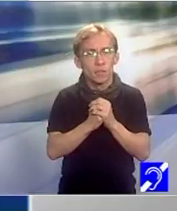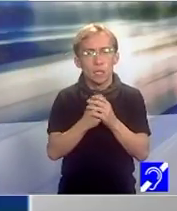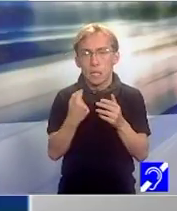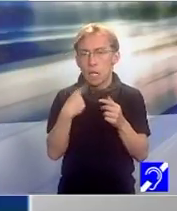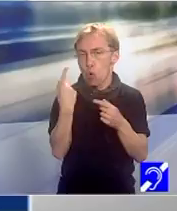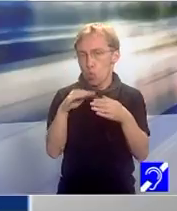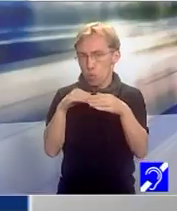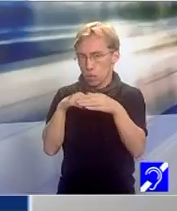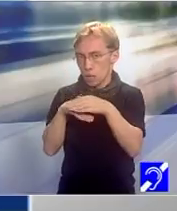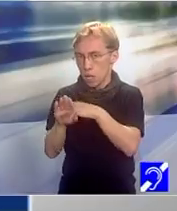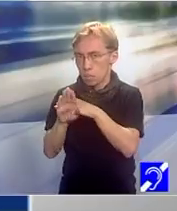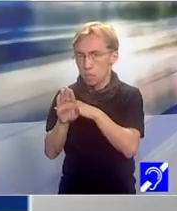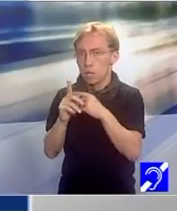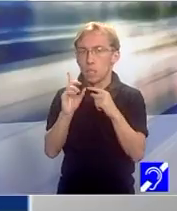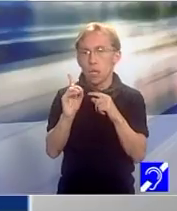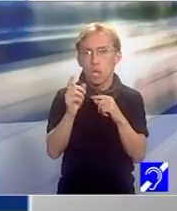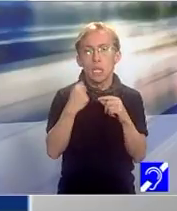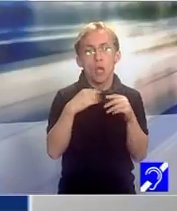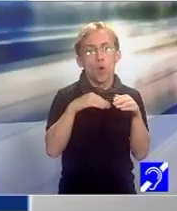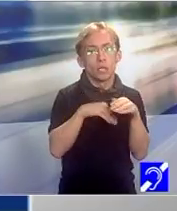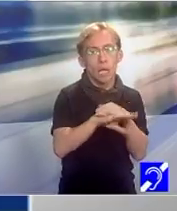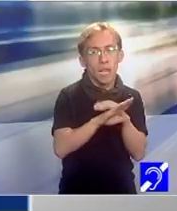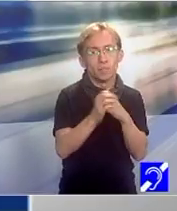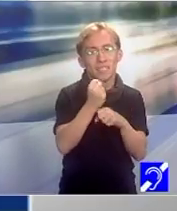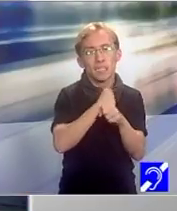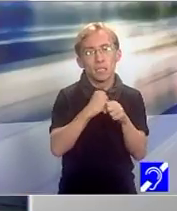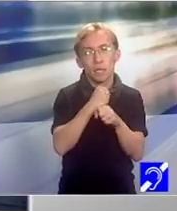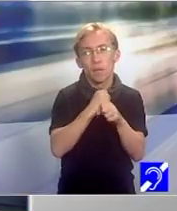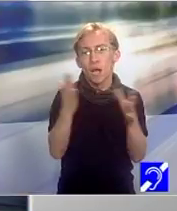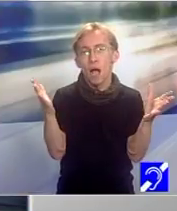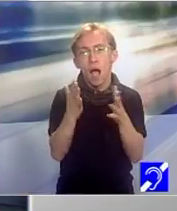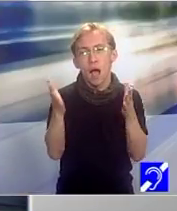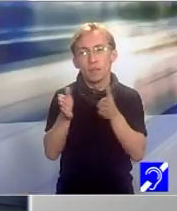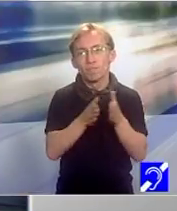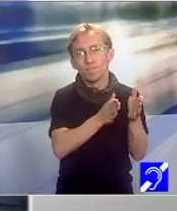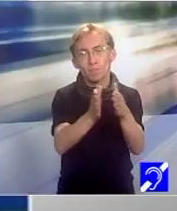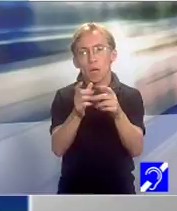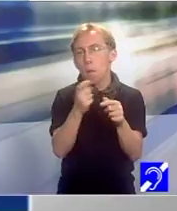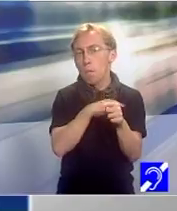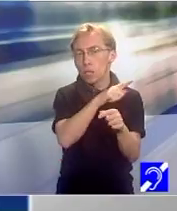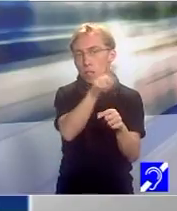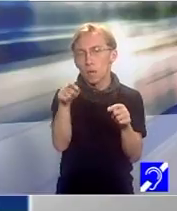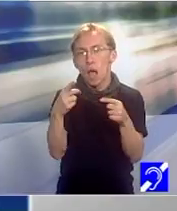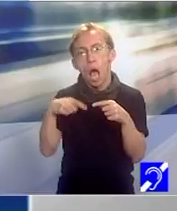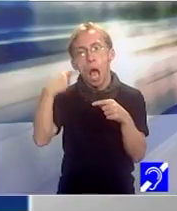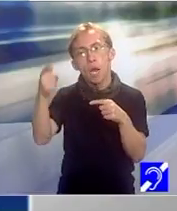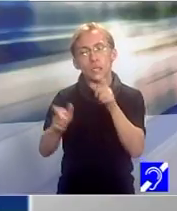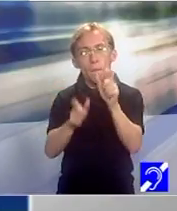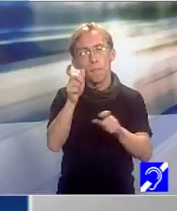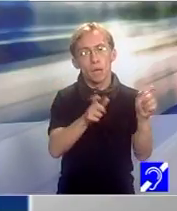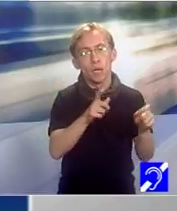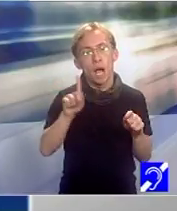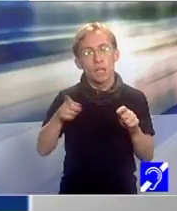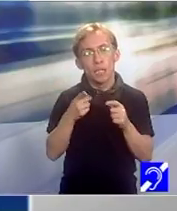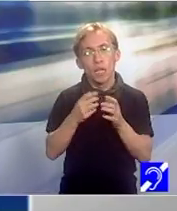transmit mesajul bolii, eu transmit mesajul unei experiențe prin care am trecut și care poate să ajute alte persoane care